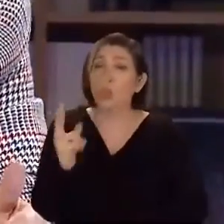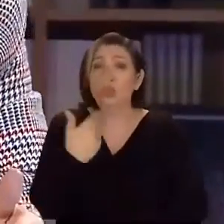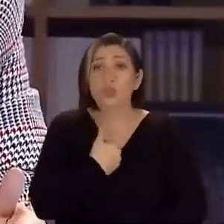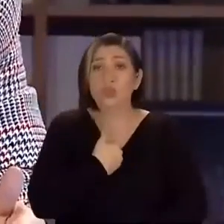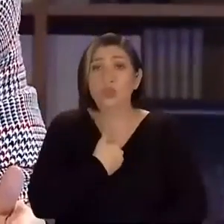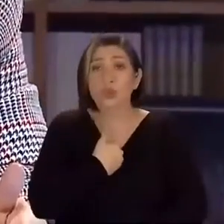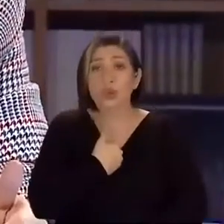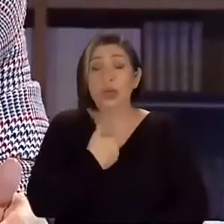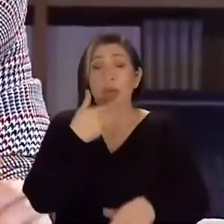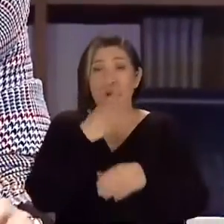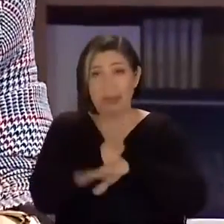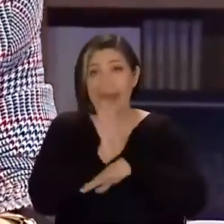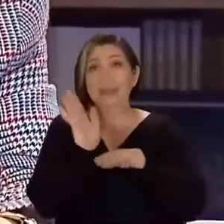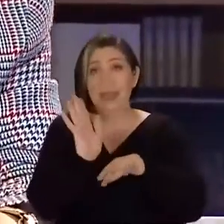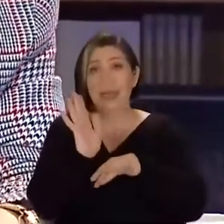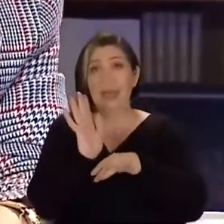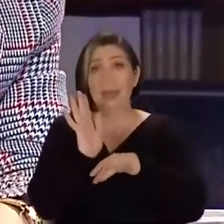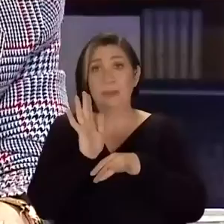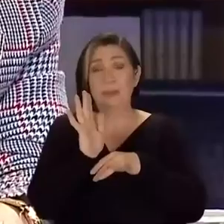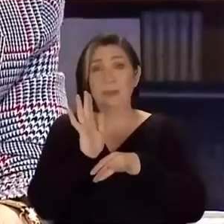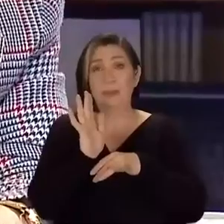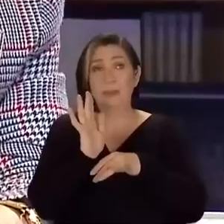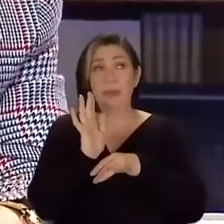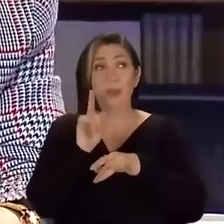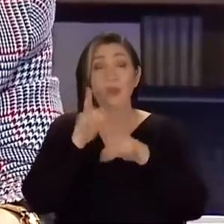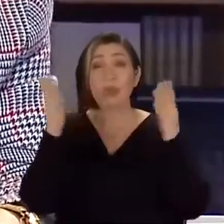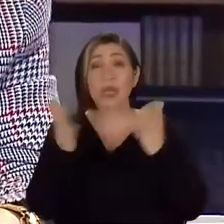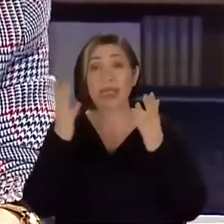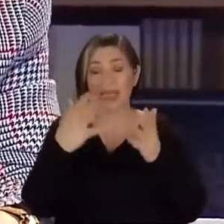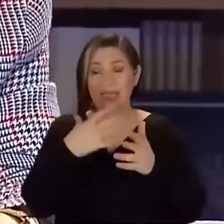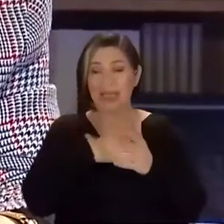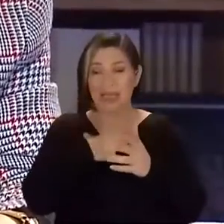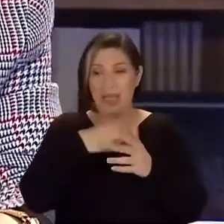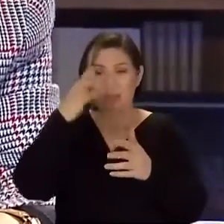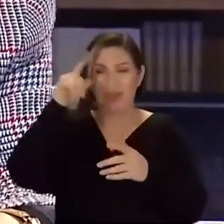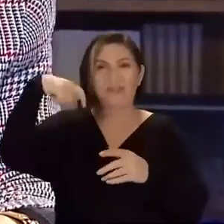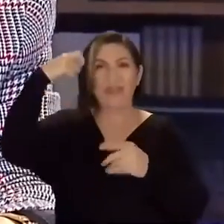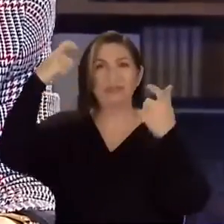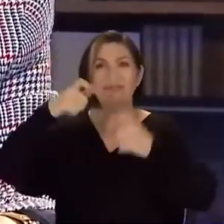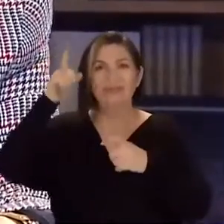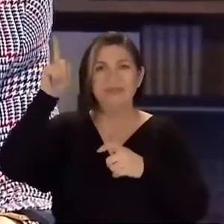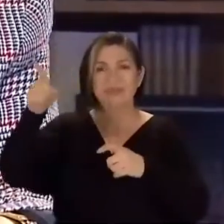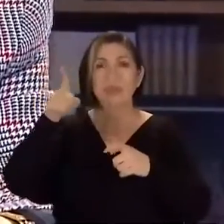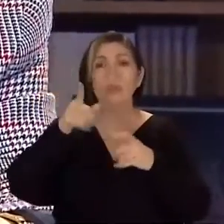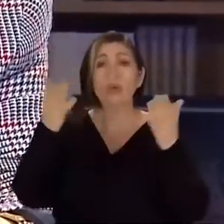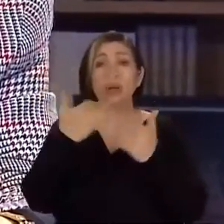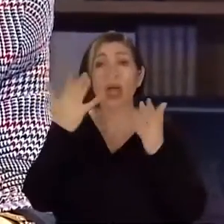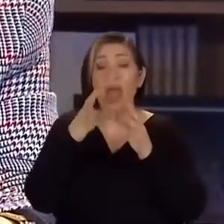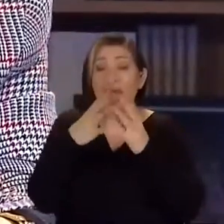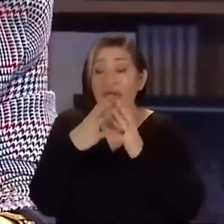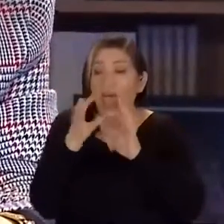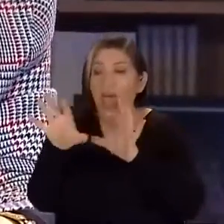Yani aslında bu kadar kendi Hollywood'u film sanayi üzerinde bu kadar